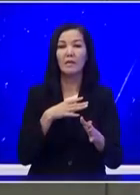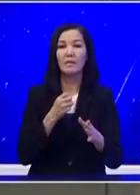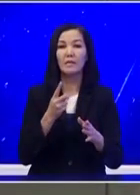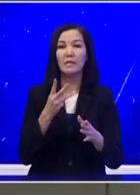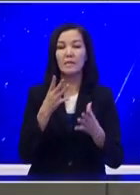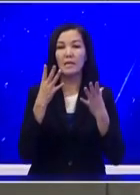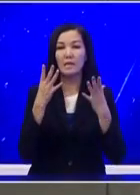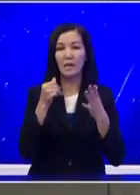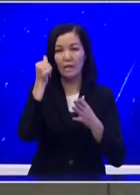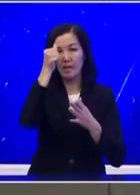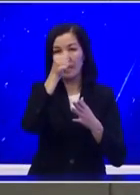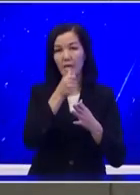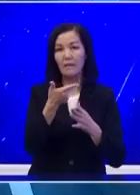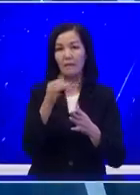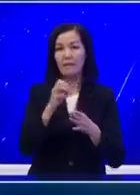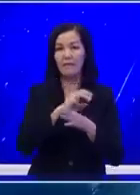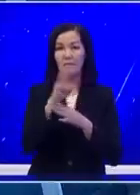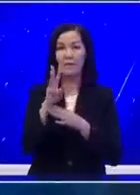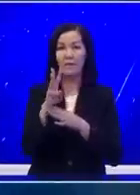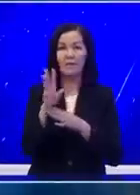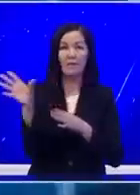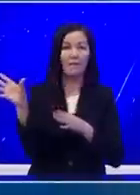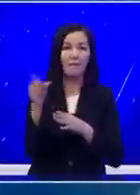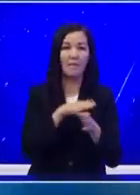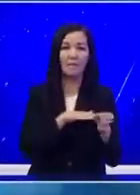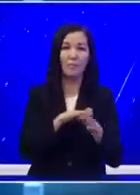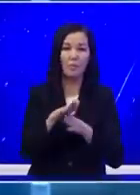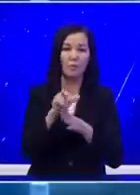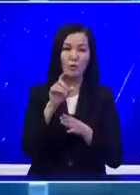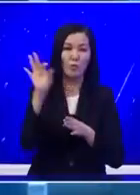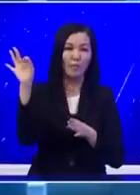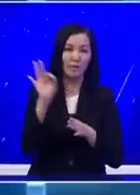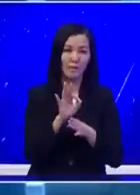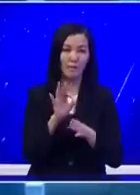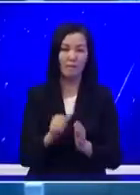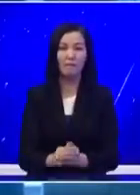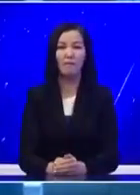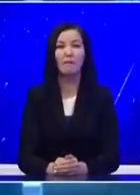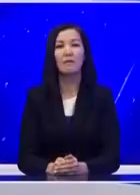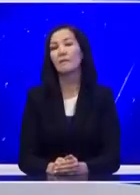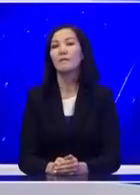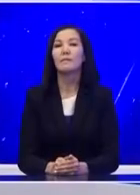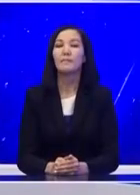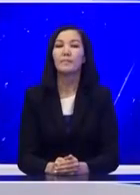лет газифицировать весь областной центр. Еламан Раймбеков, Габит Кадрахман, телеканал ЖТСУ, Талдыкурган.